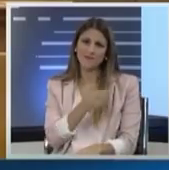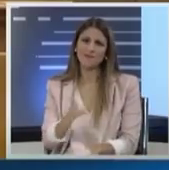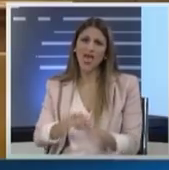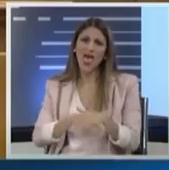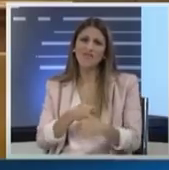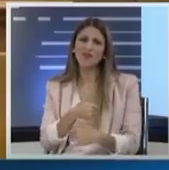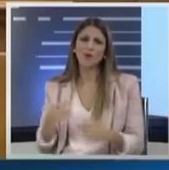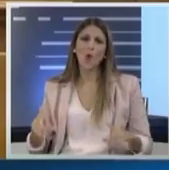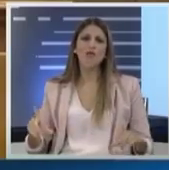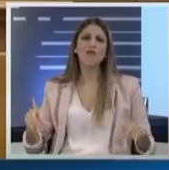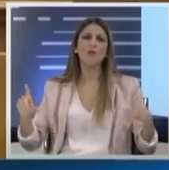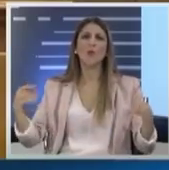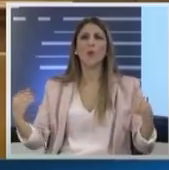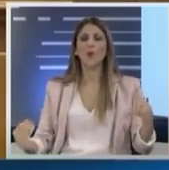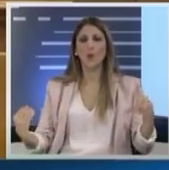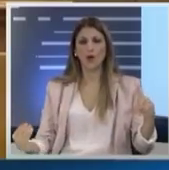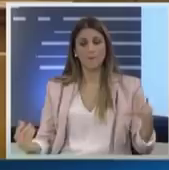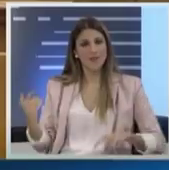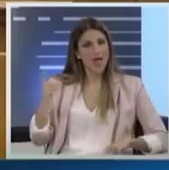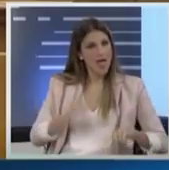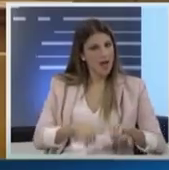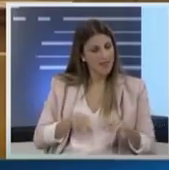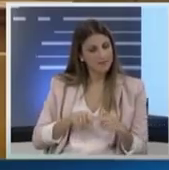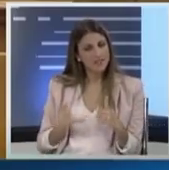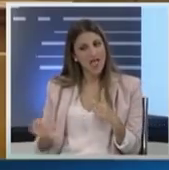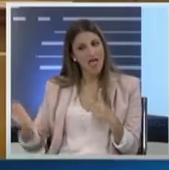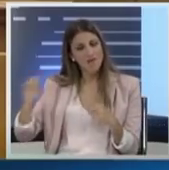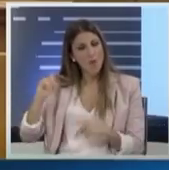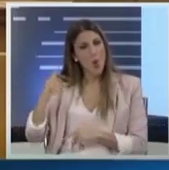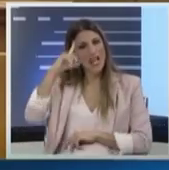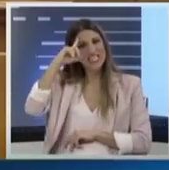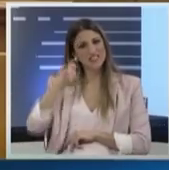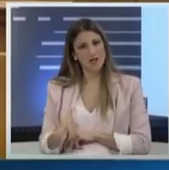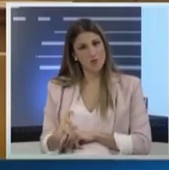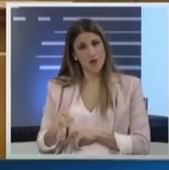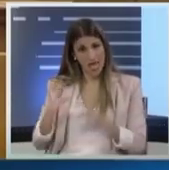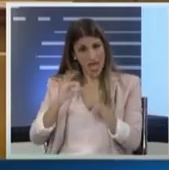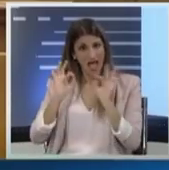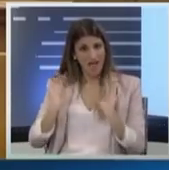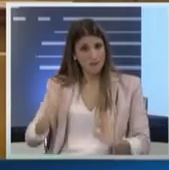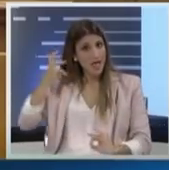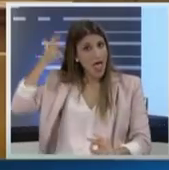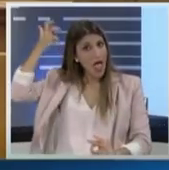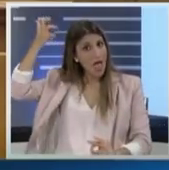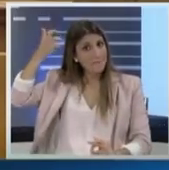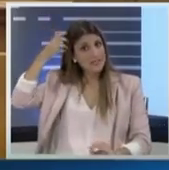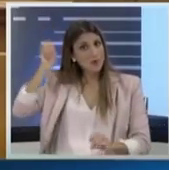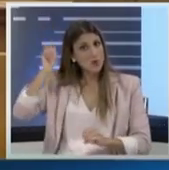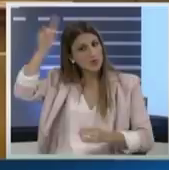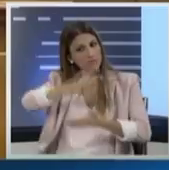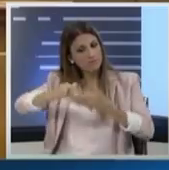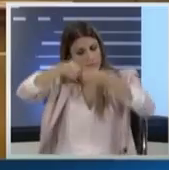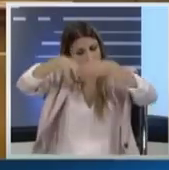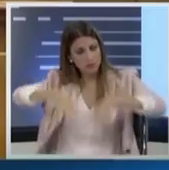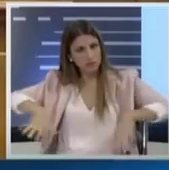Κοιτάξτε κύριε Μητσοτάκη ότι η Ελλάδα και όλη η Ευρώπη γνωρίζει και το γράφουν πια έγκυροι αναλυτές, ο διεθνής τύπος, ότι